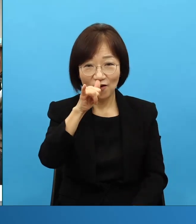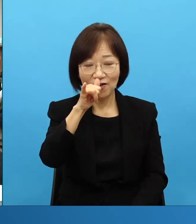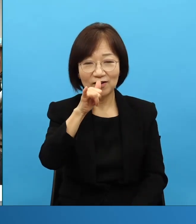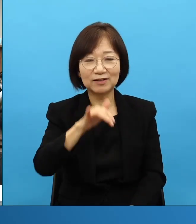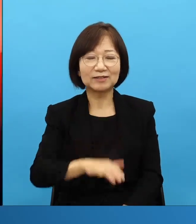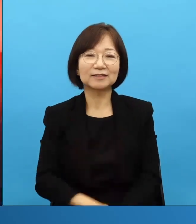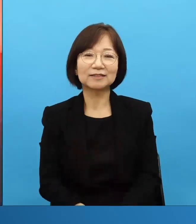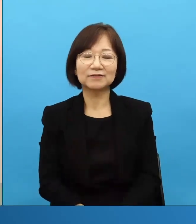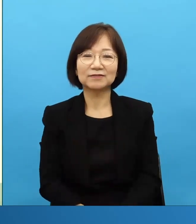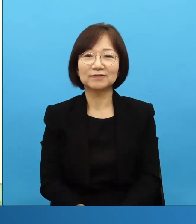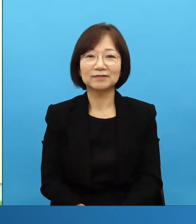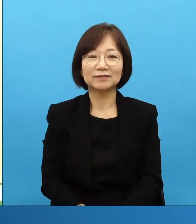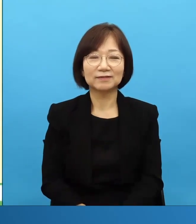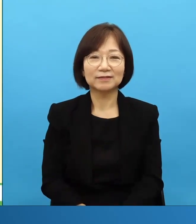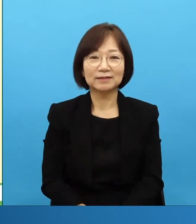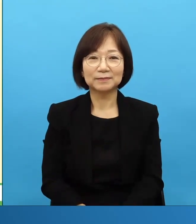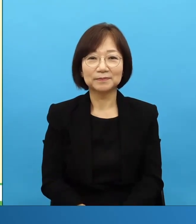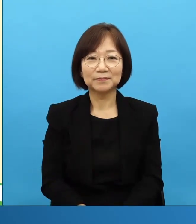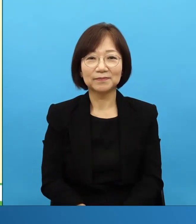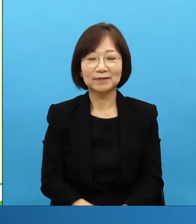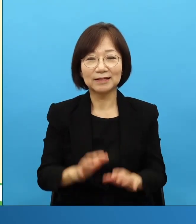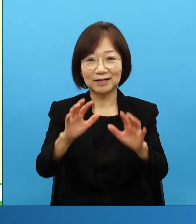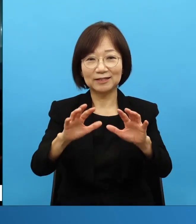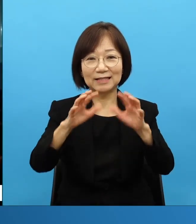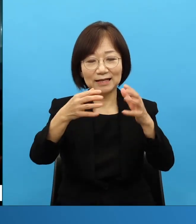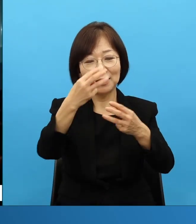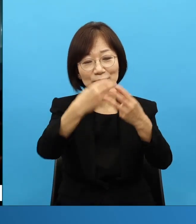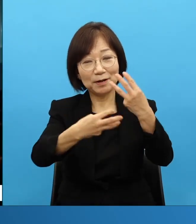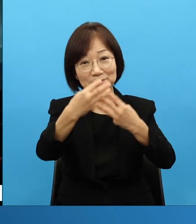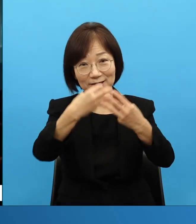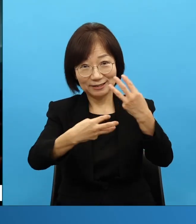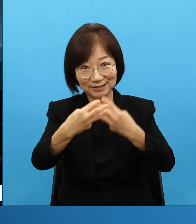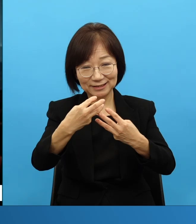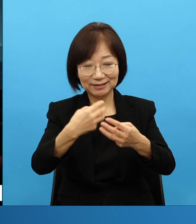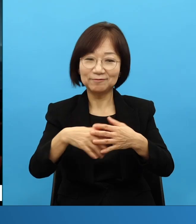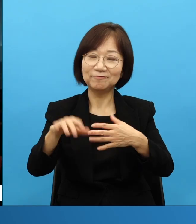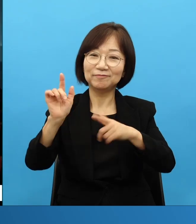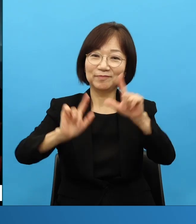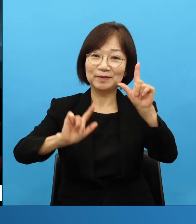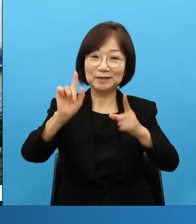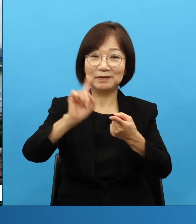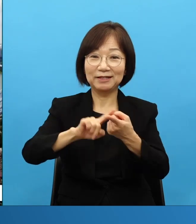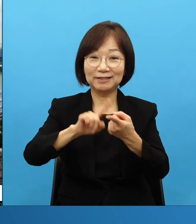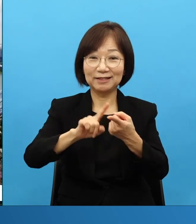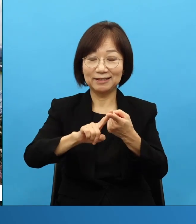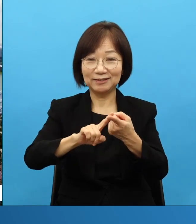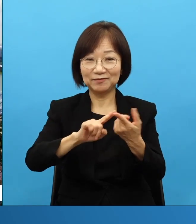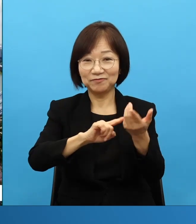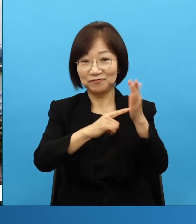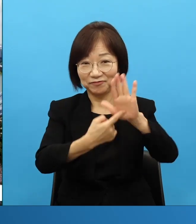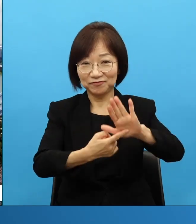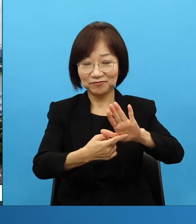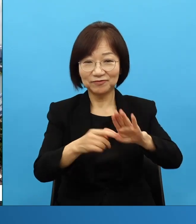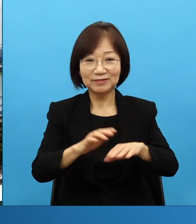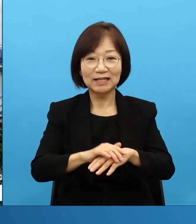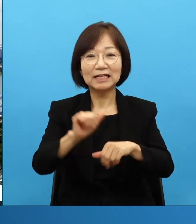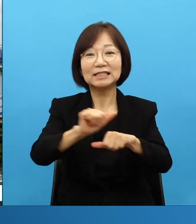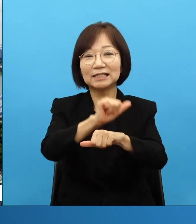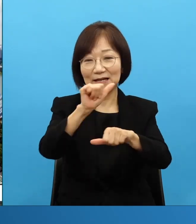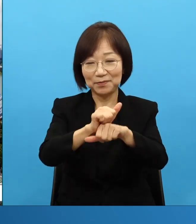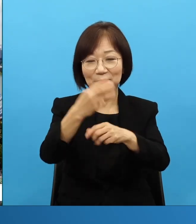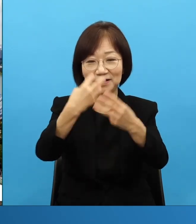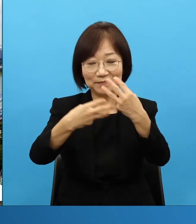등록받습니다. 전 세계 랩넌트들의 언약의 여정을 따라가는 랩넌트 전이 이번 주는 싱가포르 랩넌트